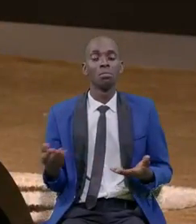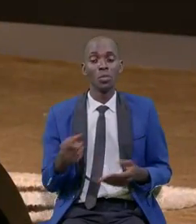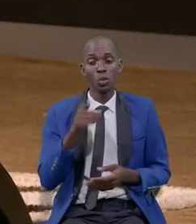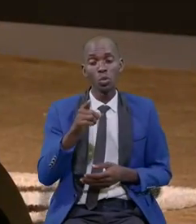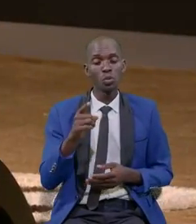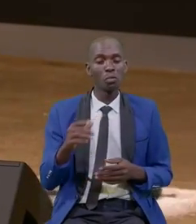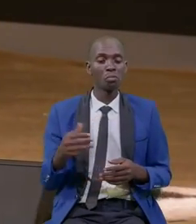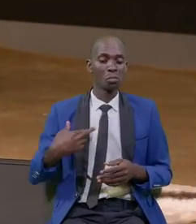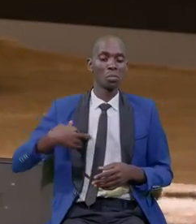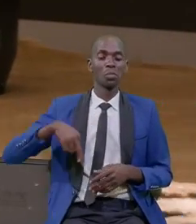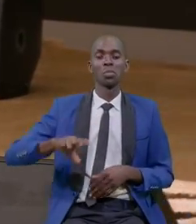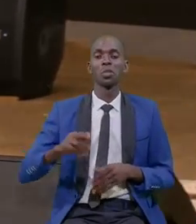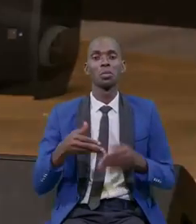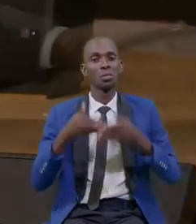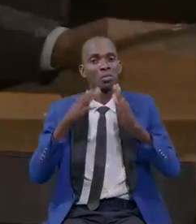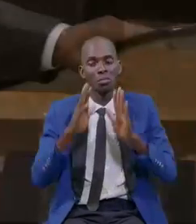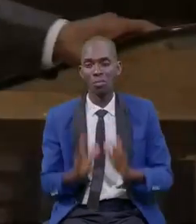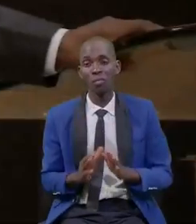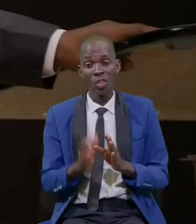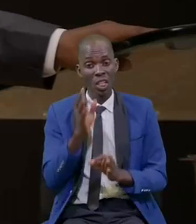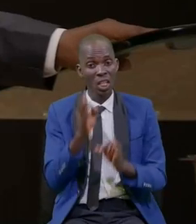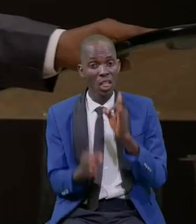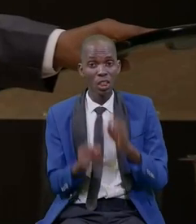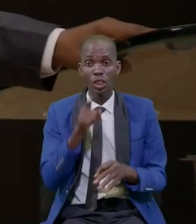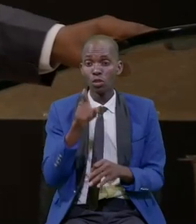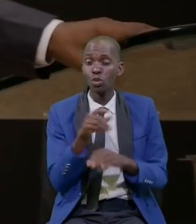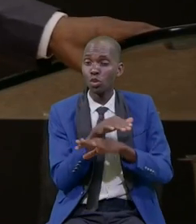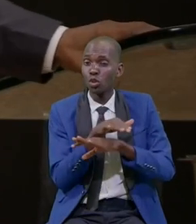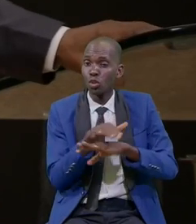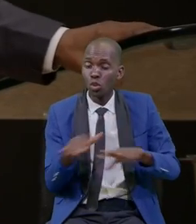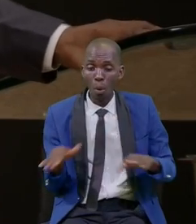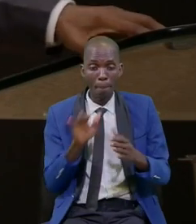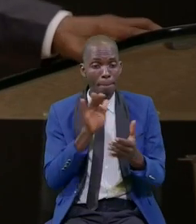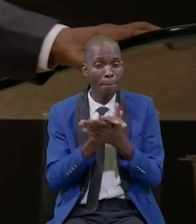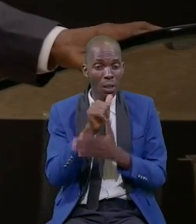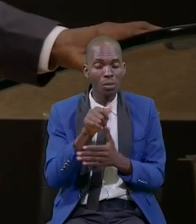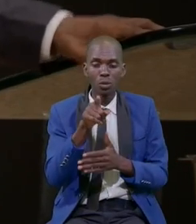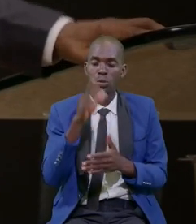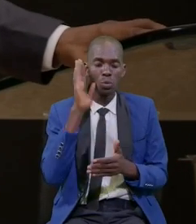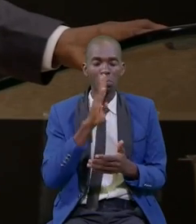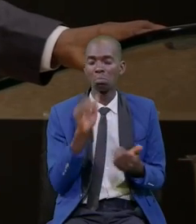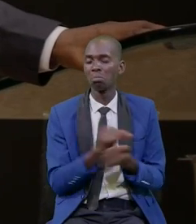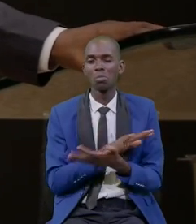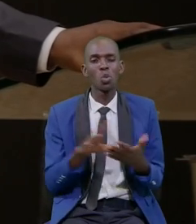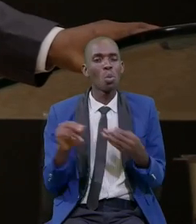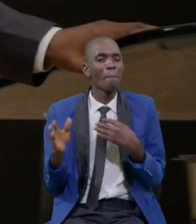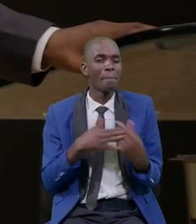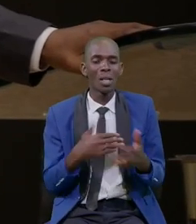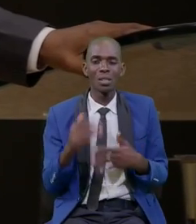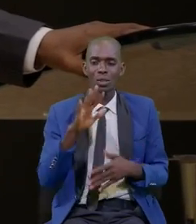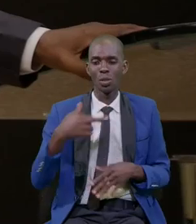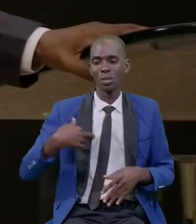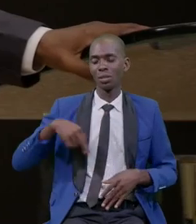religieux, s'ils ne croient pas, ils périront. Quelle que soit la religion,